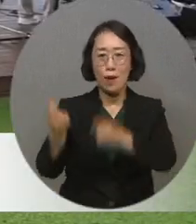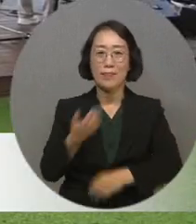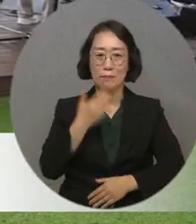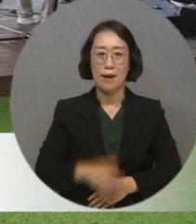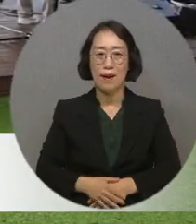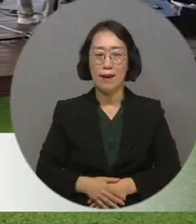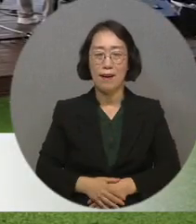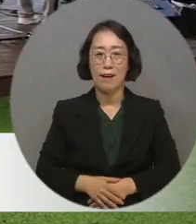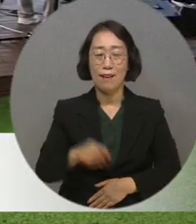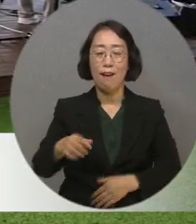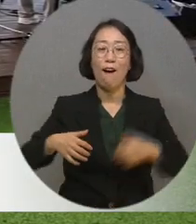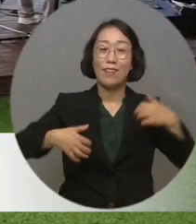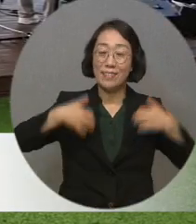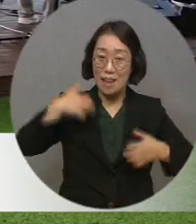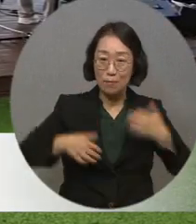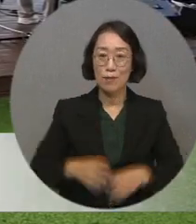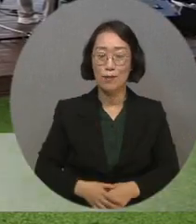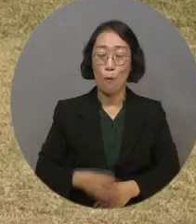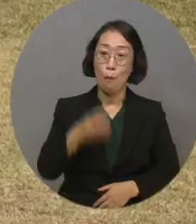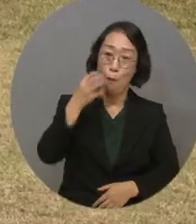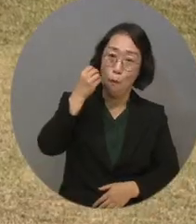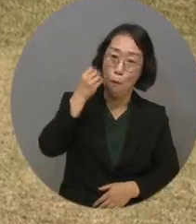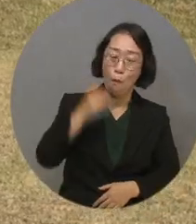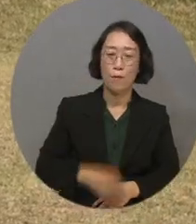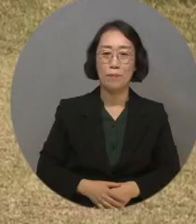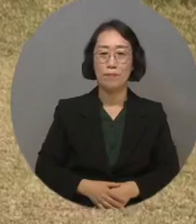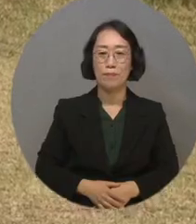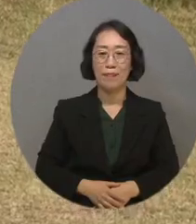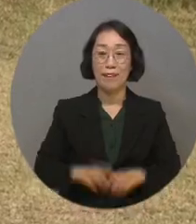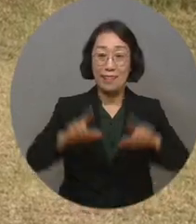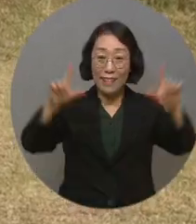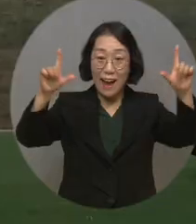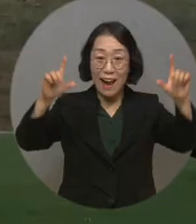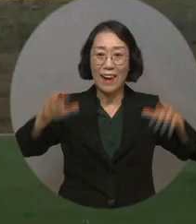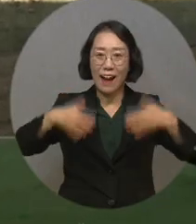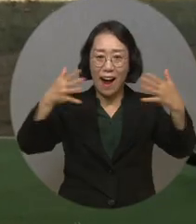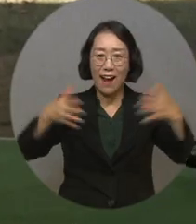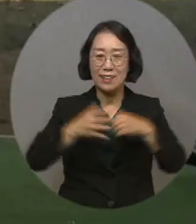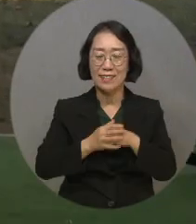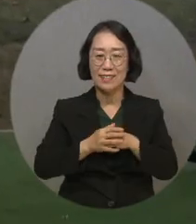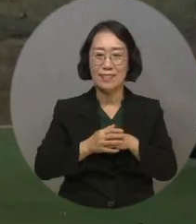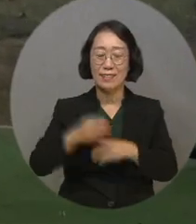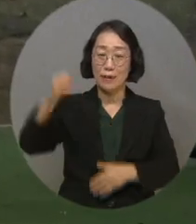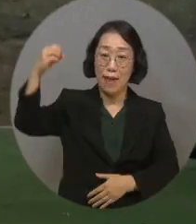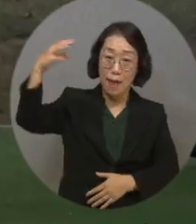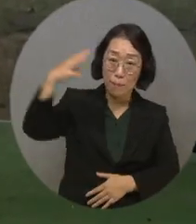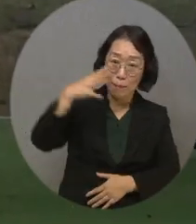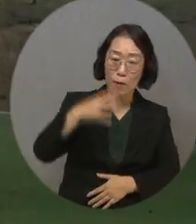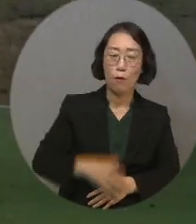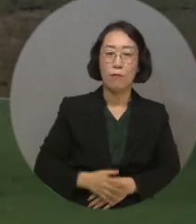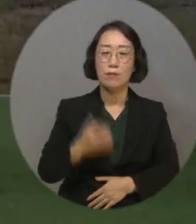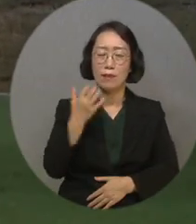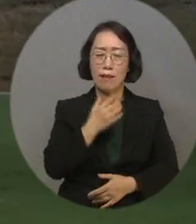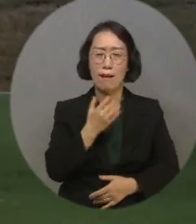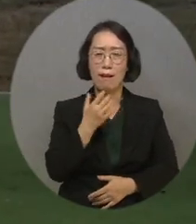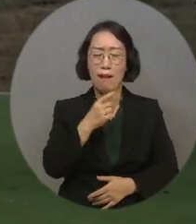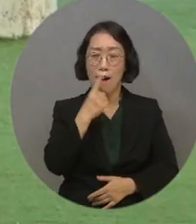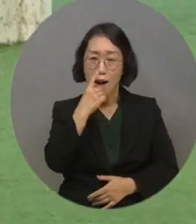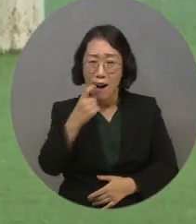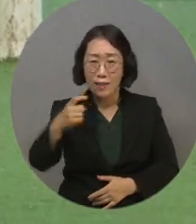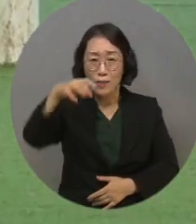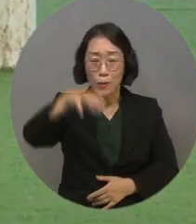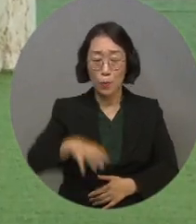음악회가 오늘 재미있었고 신기했어요. 가을의 따스한 햇살, 색색이 아름다운 자연 속에서 삼삼오오